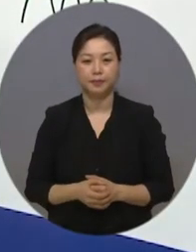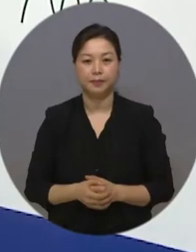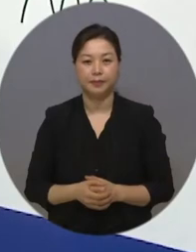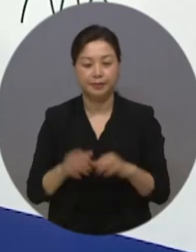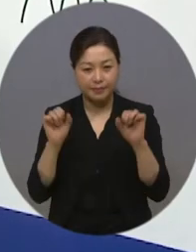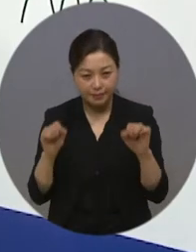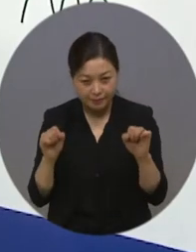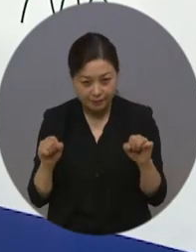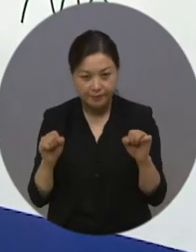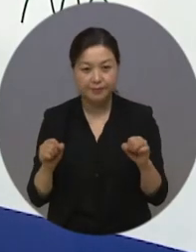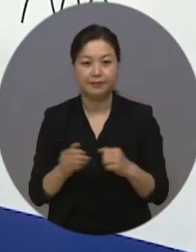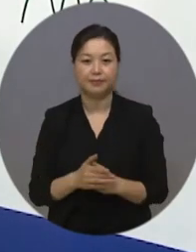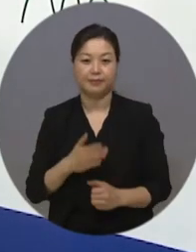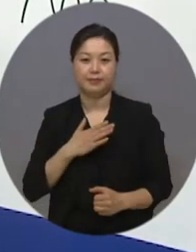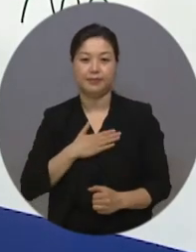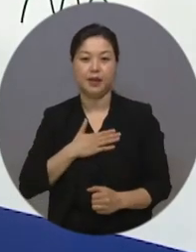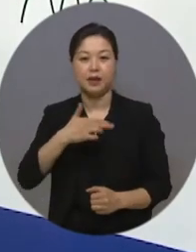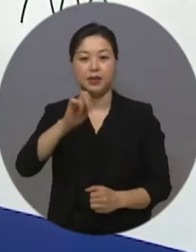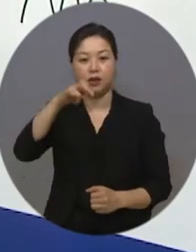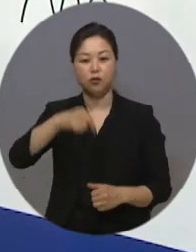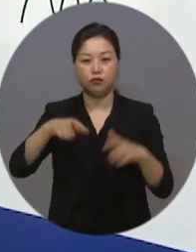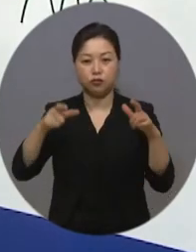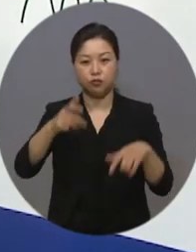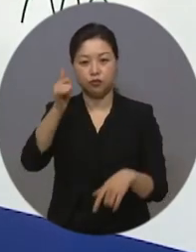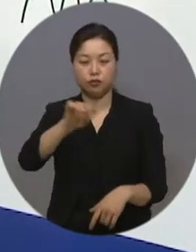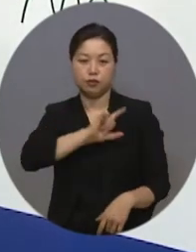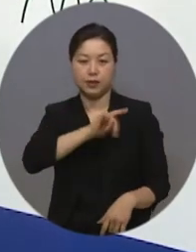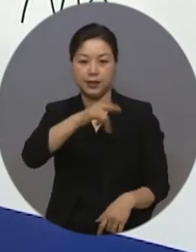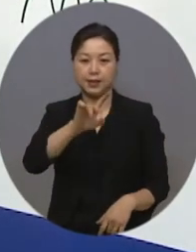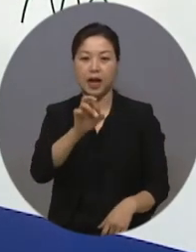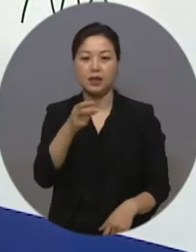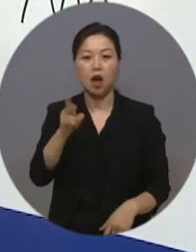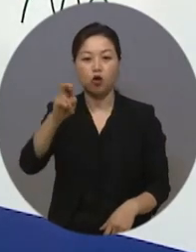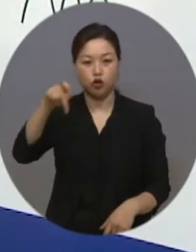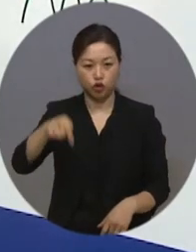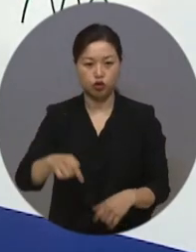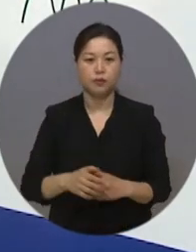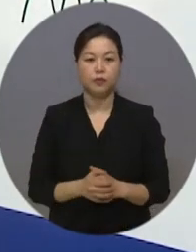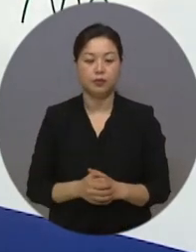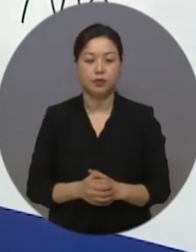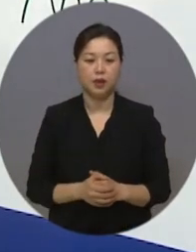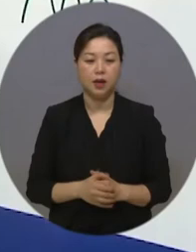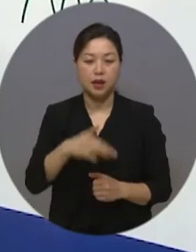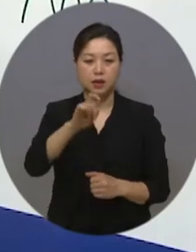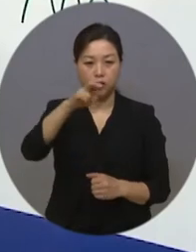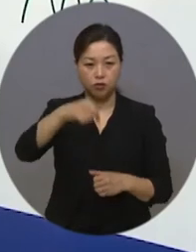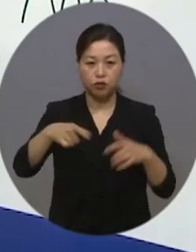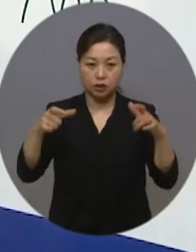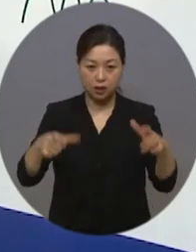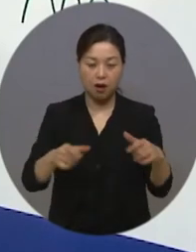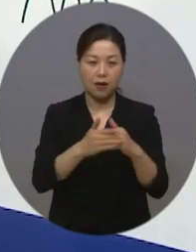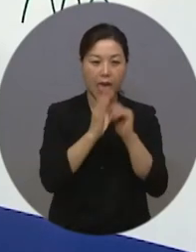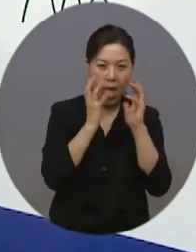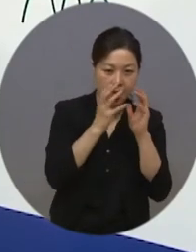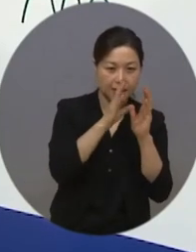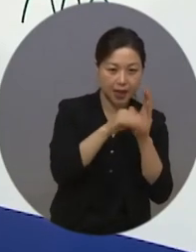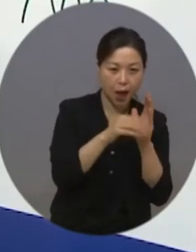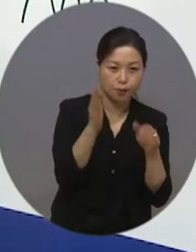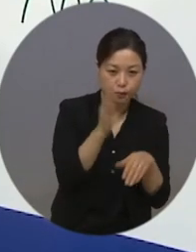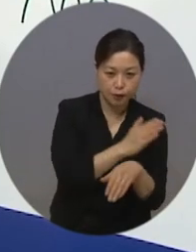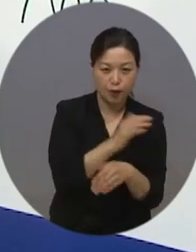인사드리겠습니다 상수 장현수 미라 창수는 요람에서 무덤까지 잘 준비되어 있는